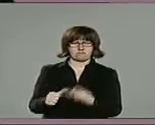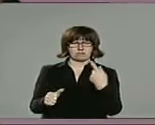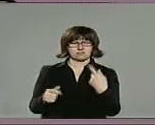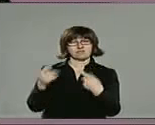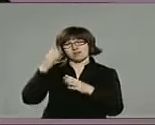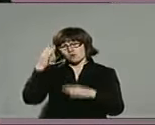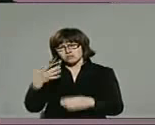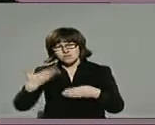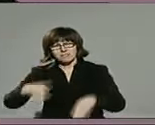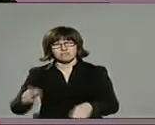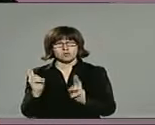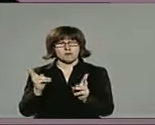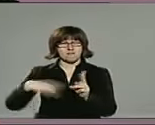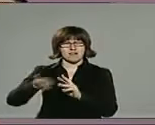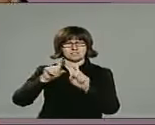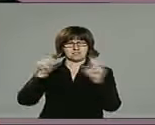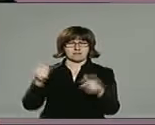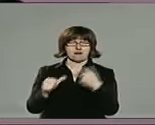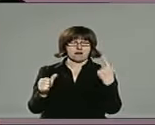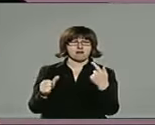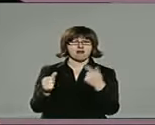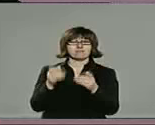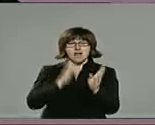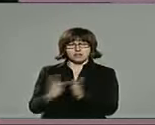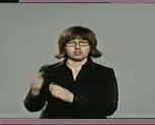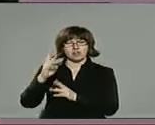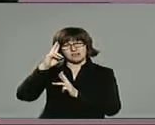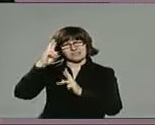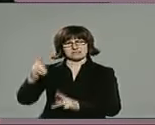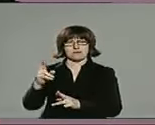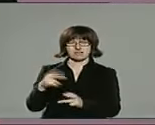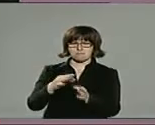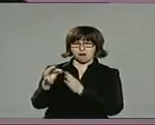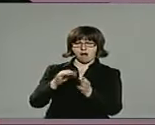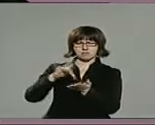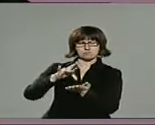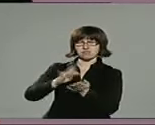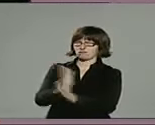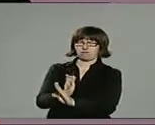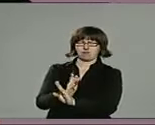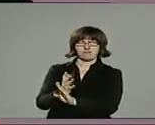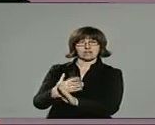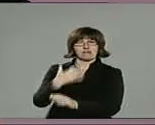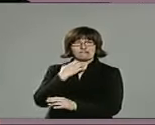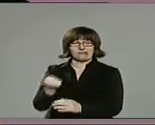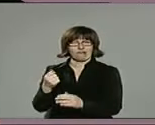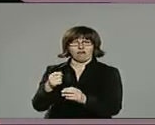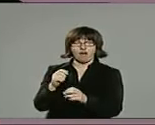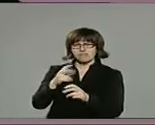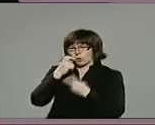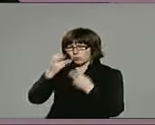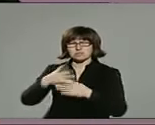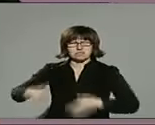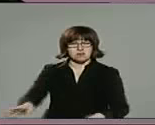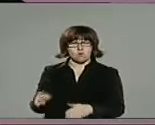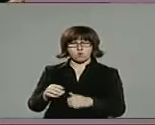wofür Konservative normalerweise stehen. Statt Anstand und Respekt und Maß und Mitte herrschen Gier, Rücksichtslosigkeit und